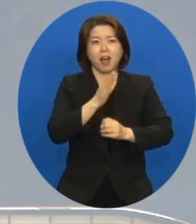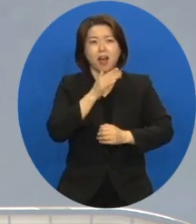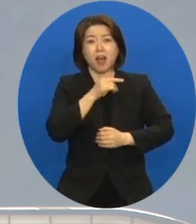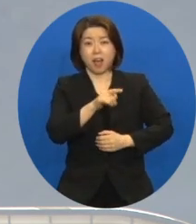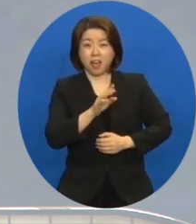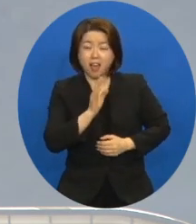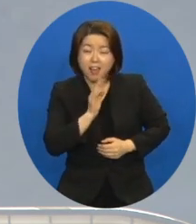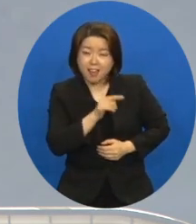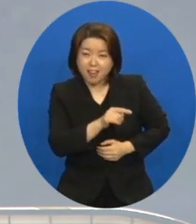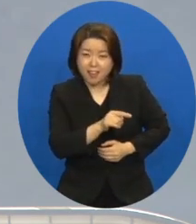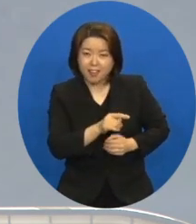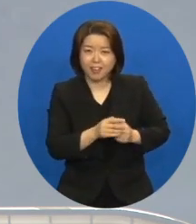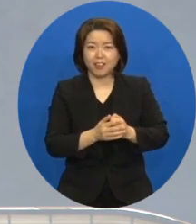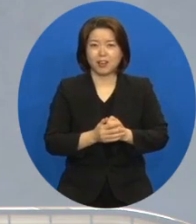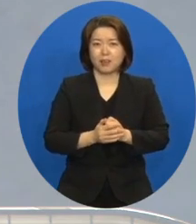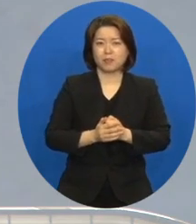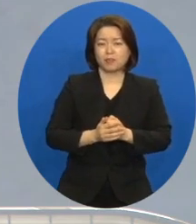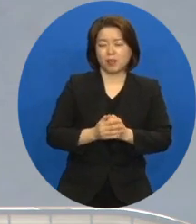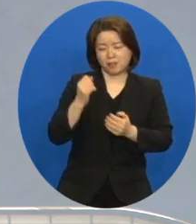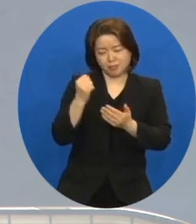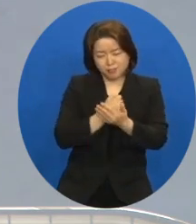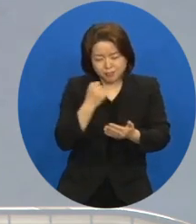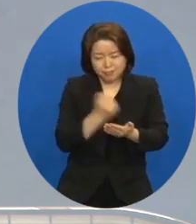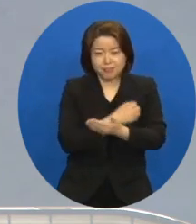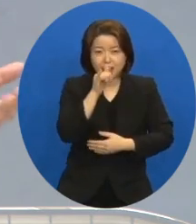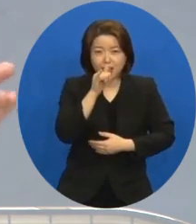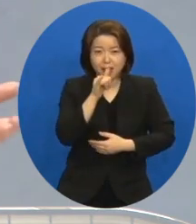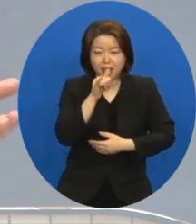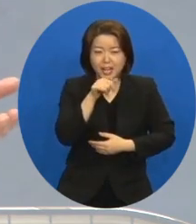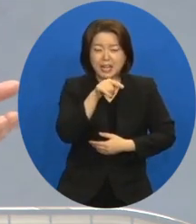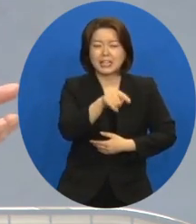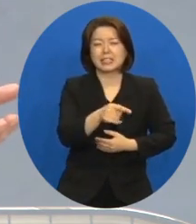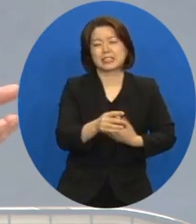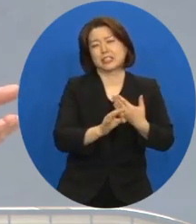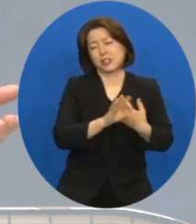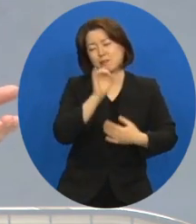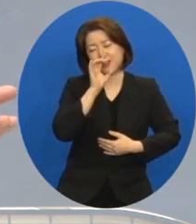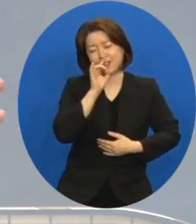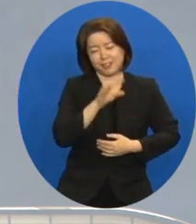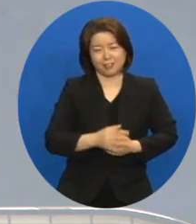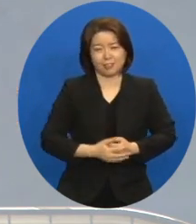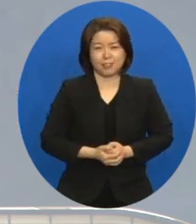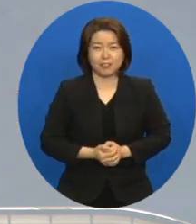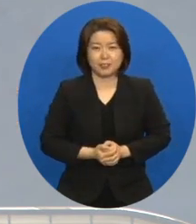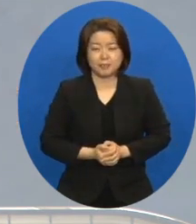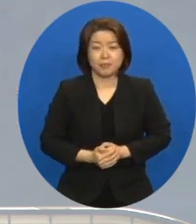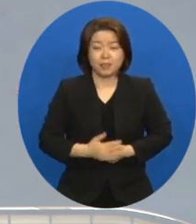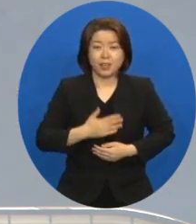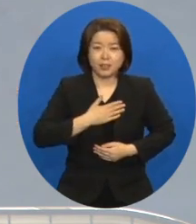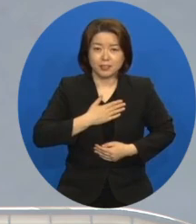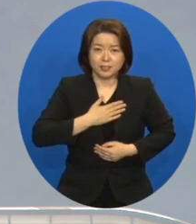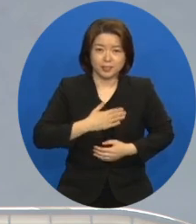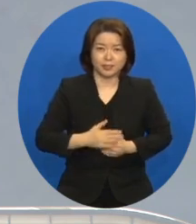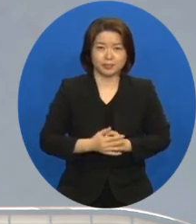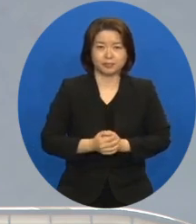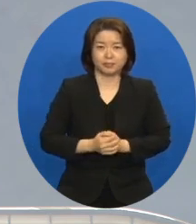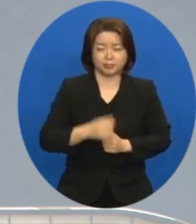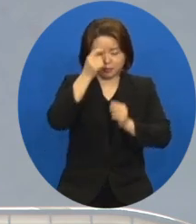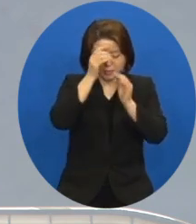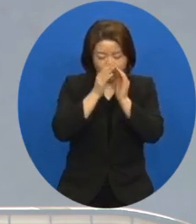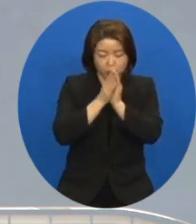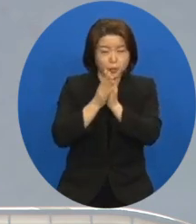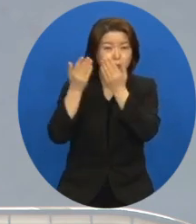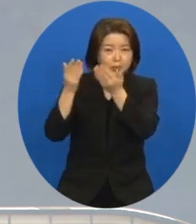그랬었어요? 너무 섭섭한데요? 이렇게 되면 안 된다 그 말입니다. 저는